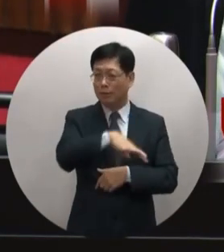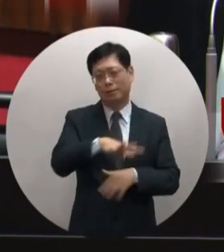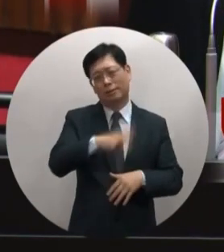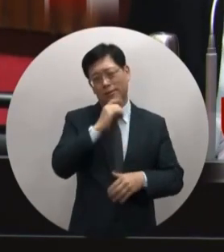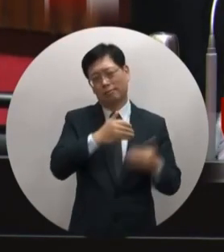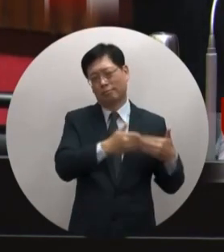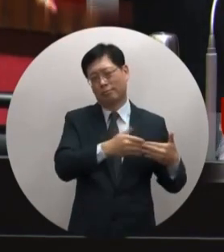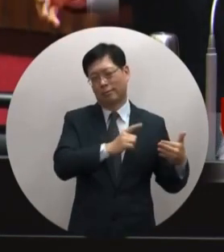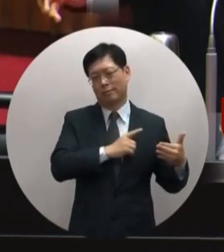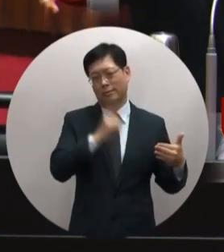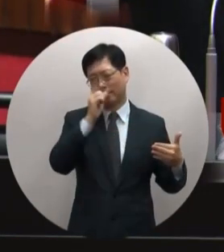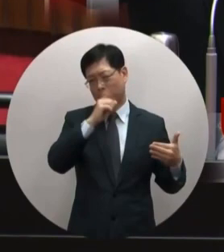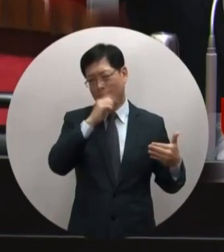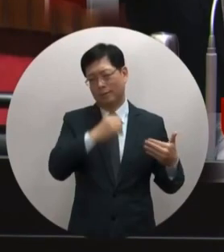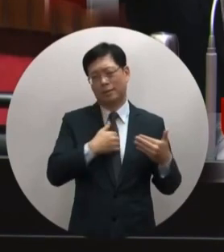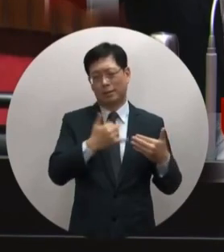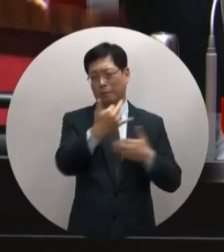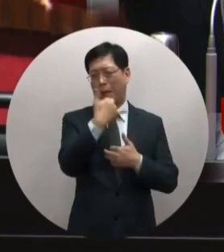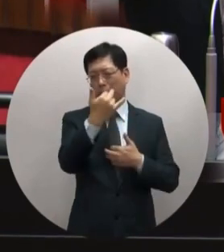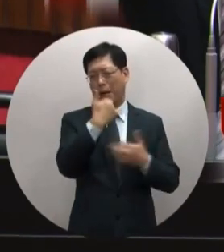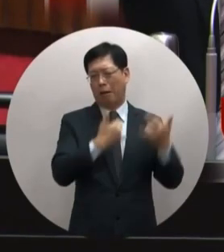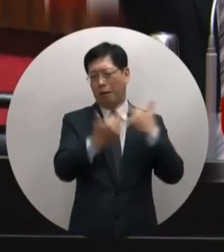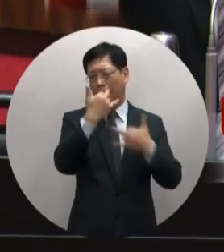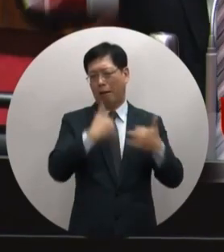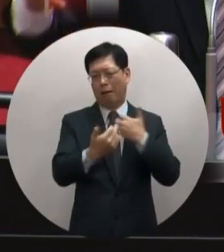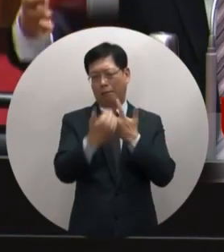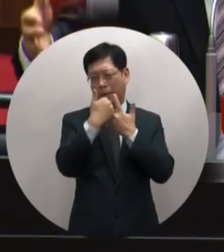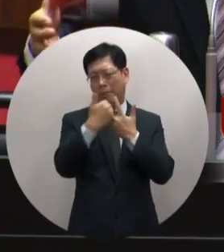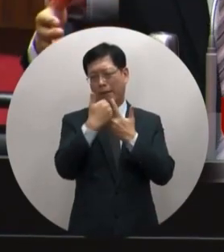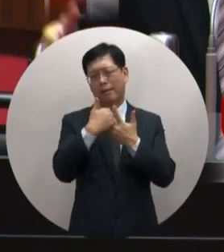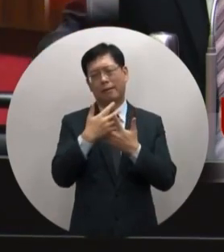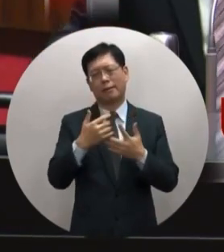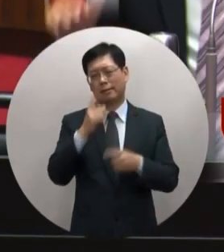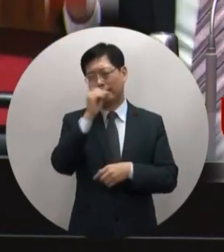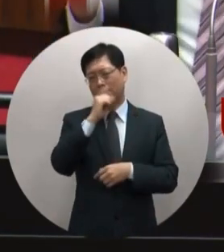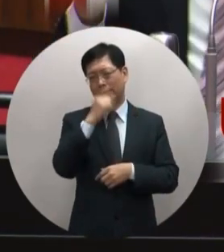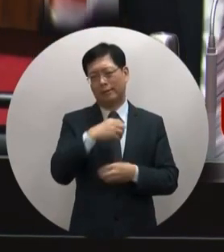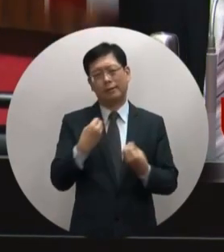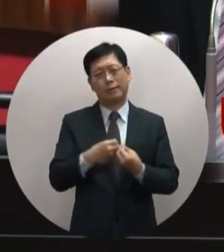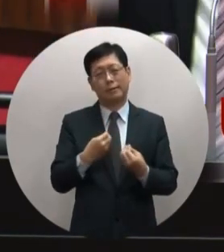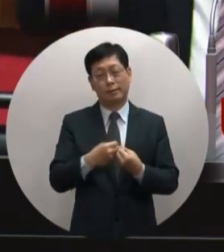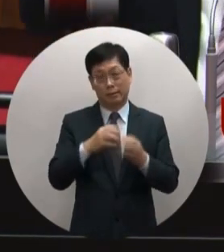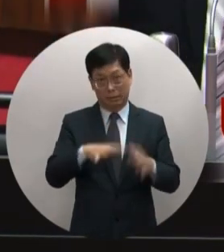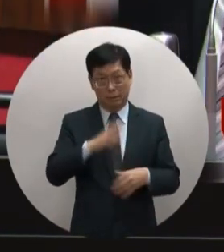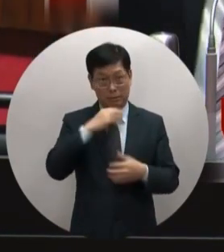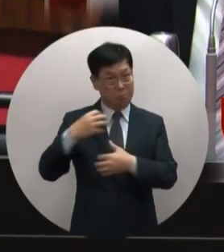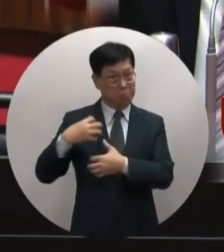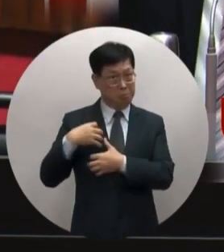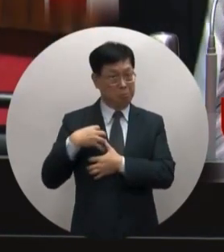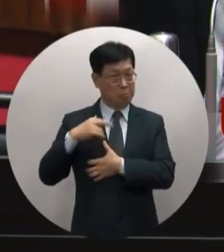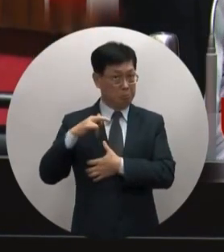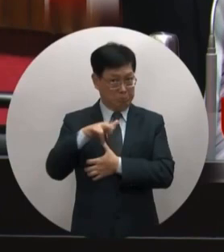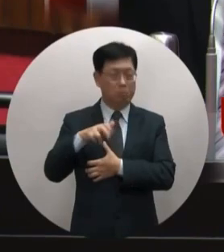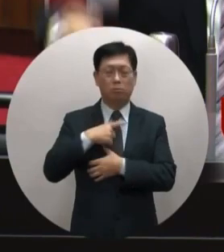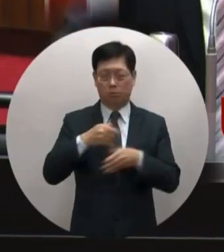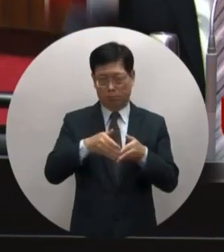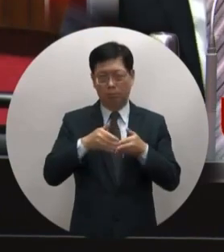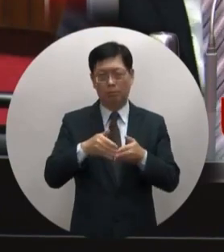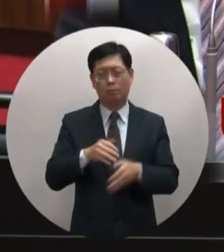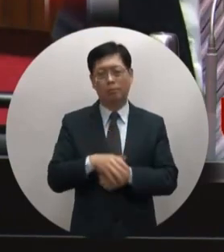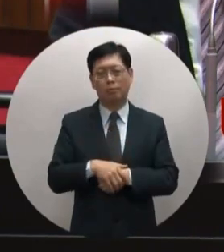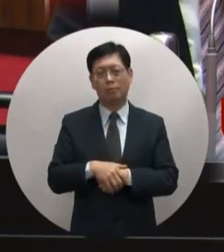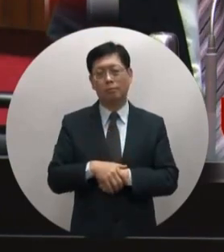現在中國一直侵擾我們ADIZ西南空域這個屏東機場的軍事非常重要